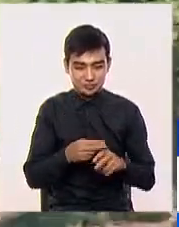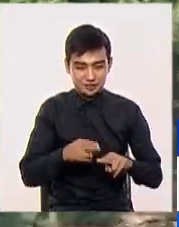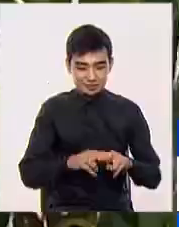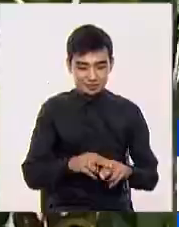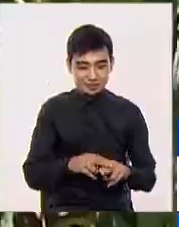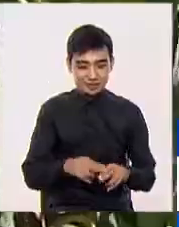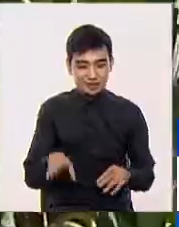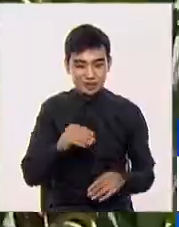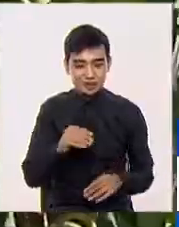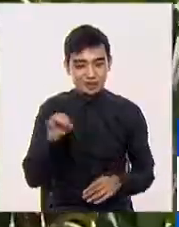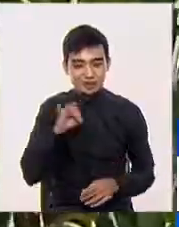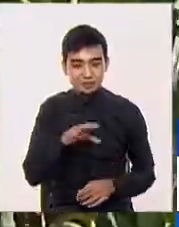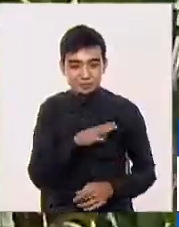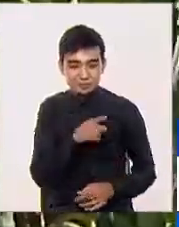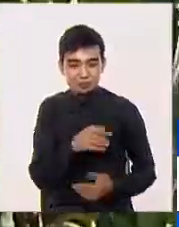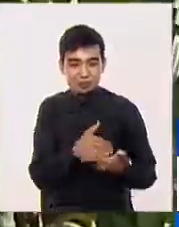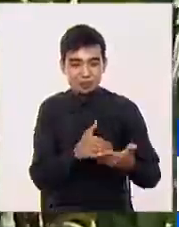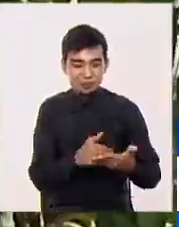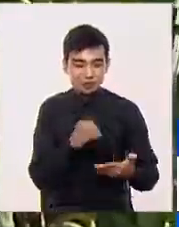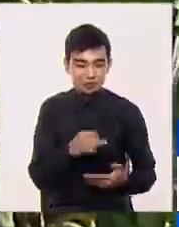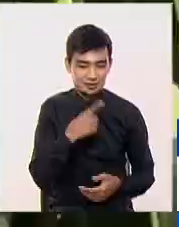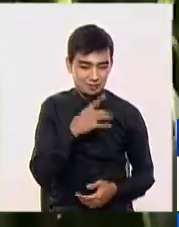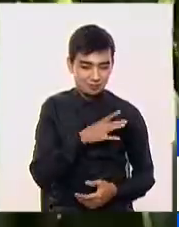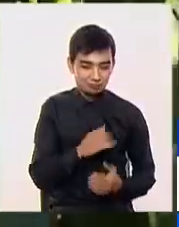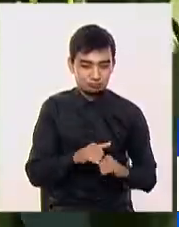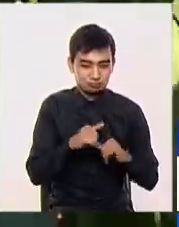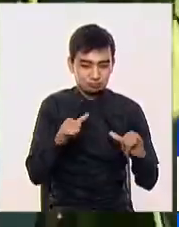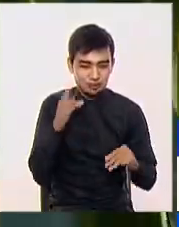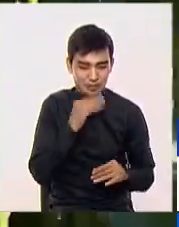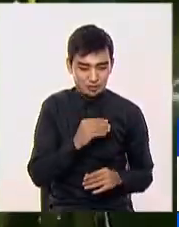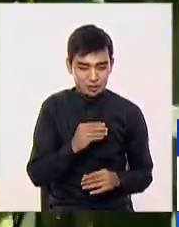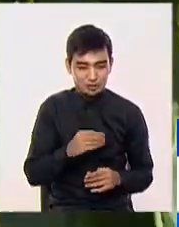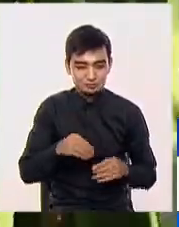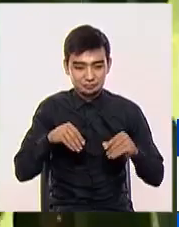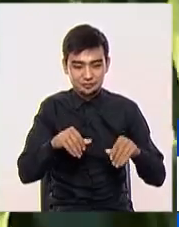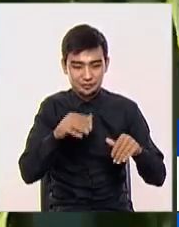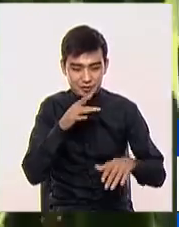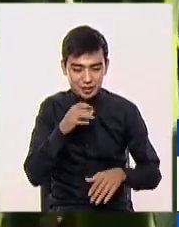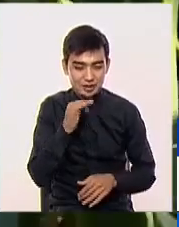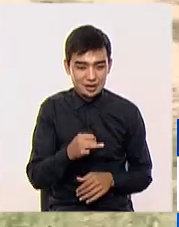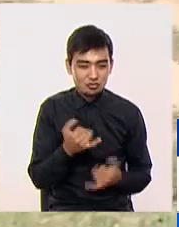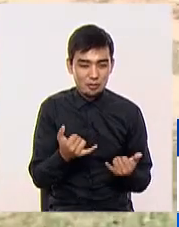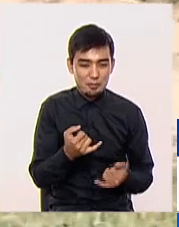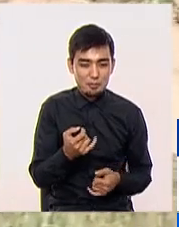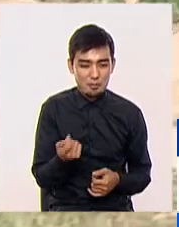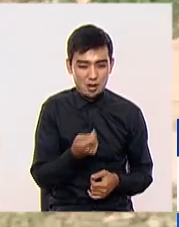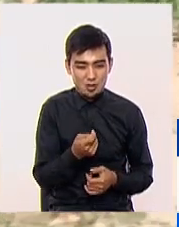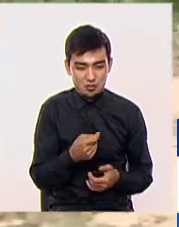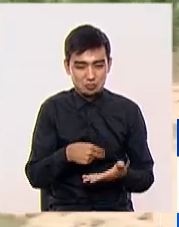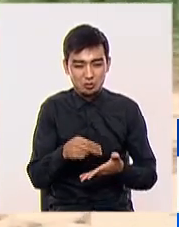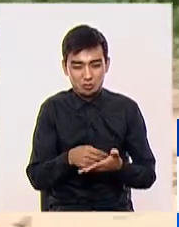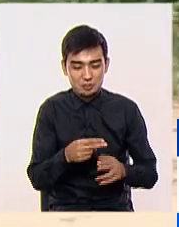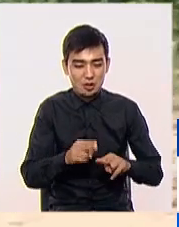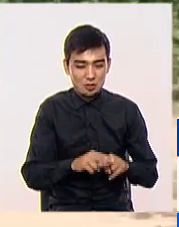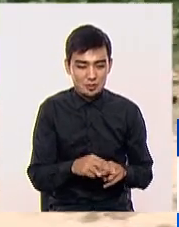кукурузы, заинтересовались данным предложением. Говорят, это позволит увеличить посевные площади. Сейчас из-за малого спроса стараются, наоборот,